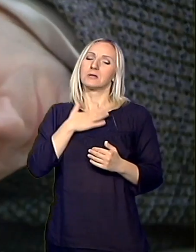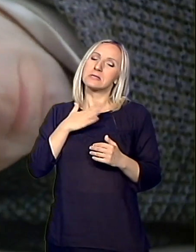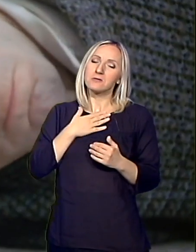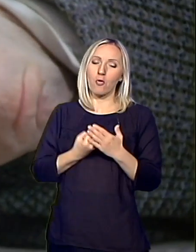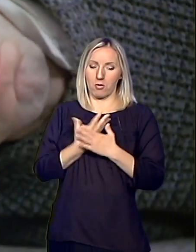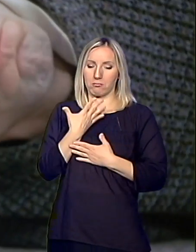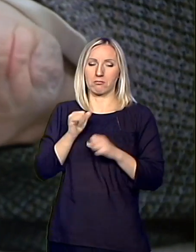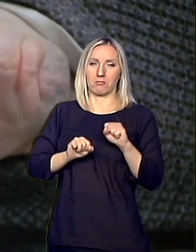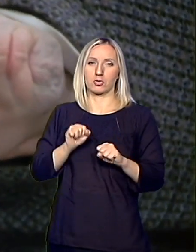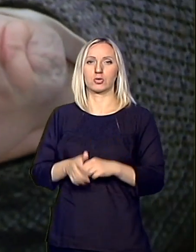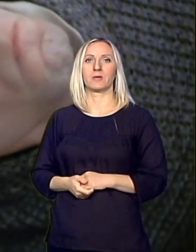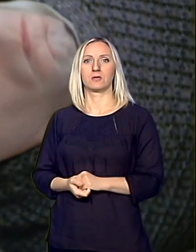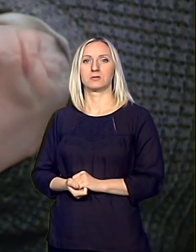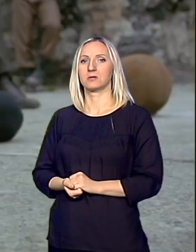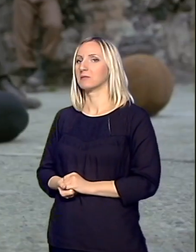osobenostima.